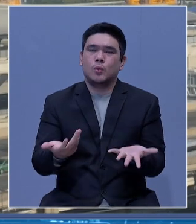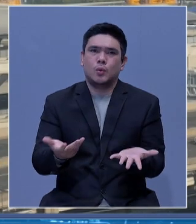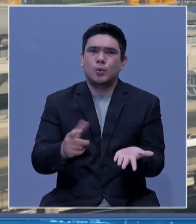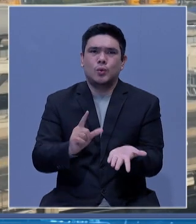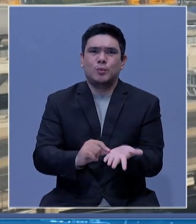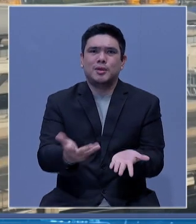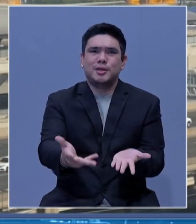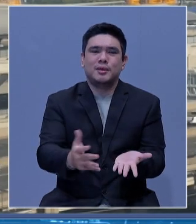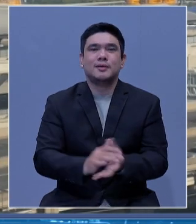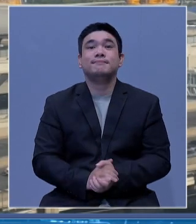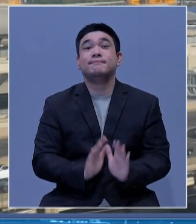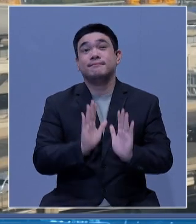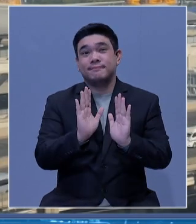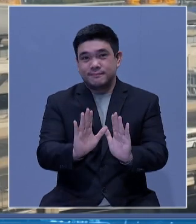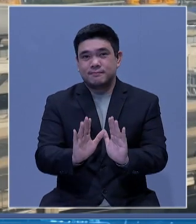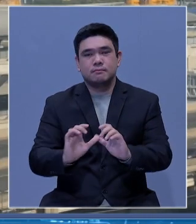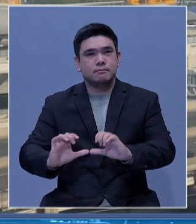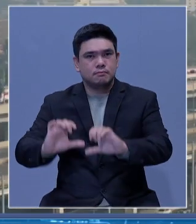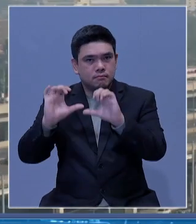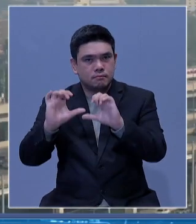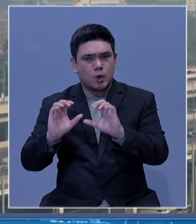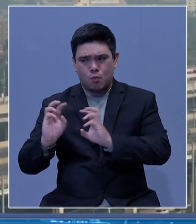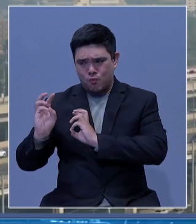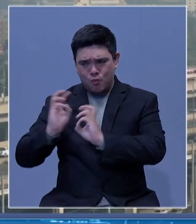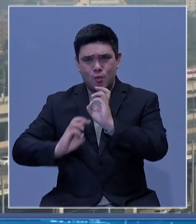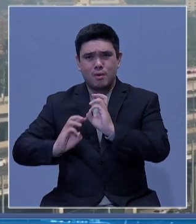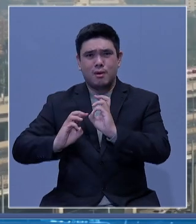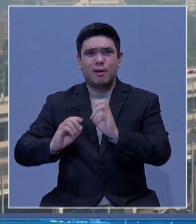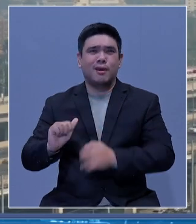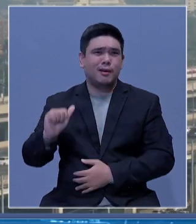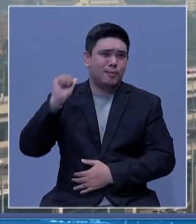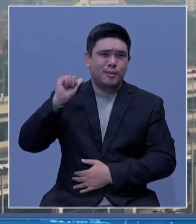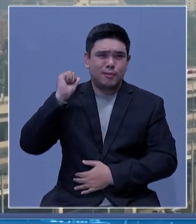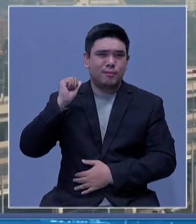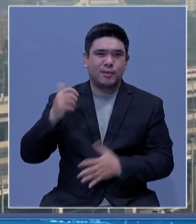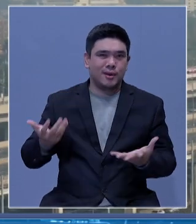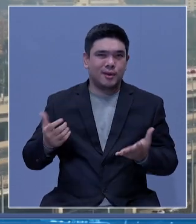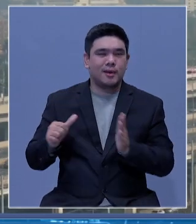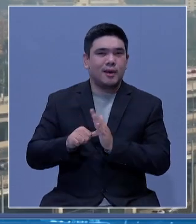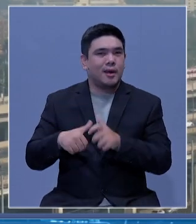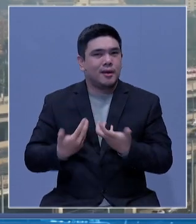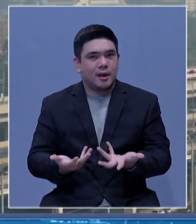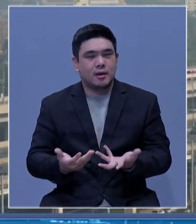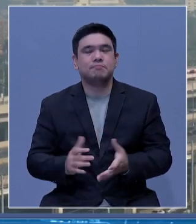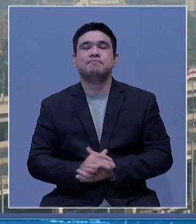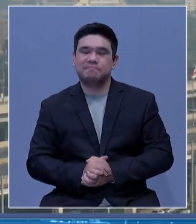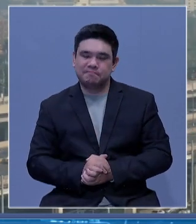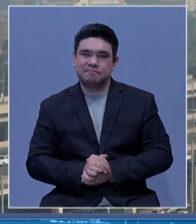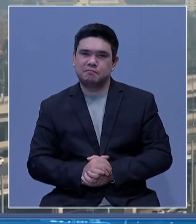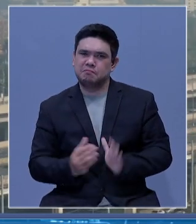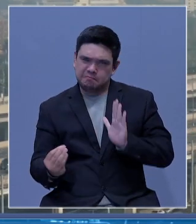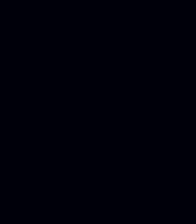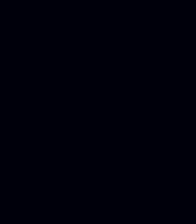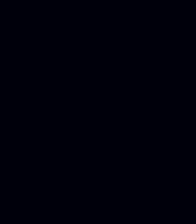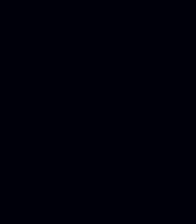ถูกถูกใช่อยากจะฝากรัฐบาลมาฝุ่นมาอย่างเงี้ยทุกปีจะแก้ปัญหาได้เมื่อไหร่คะเอมันคือวาระแห่งชาตินะจริงๆเรื่อง